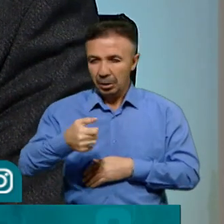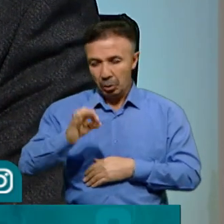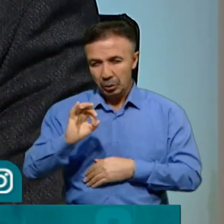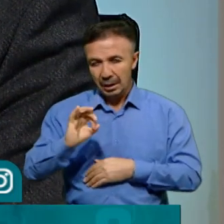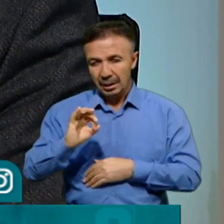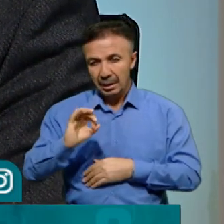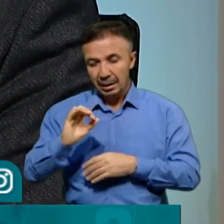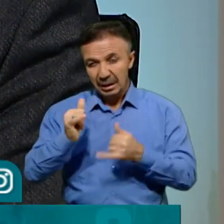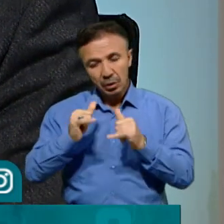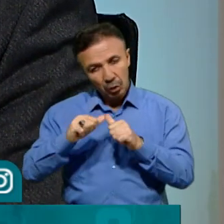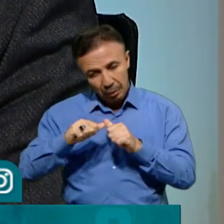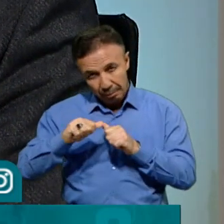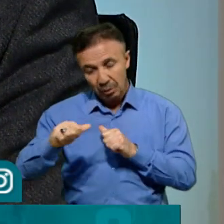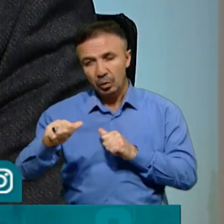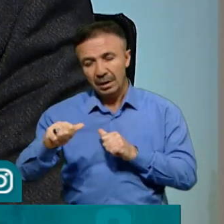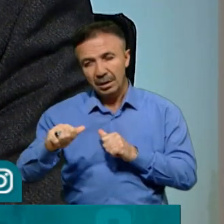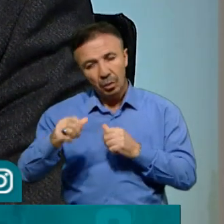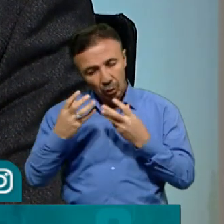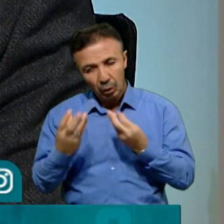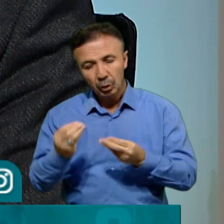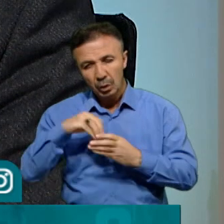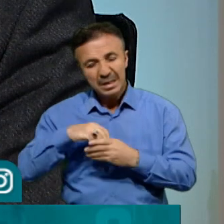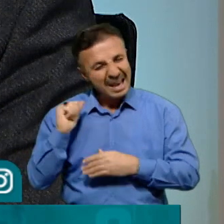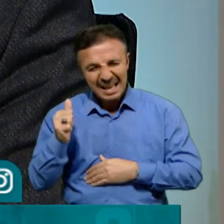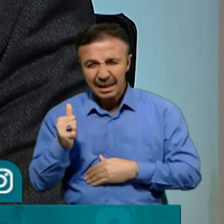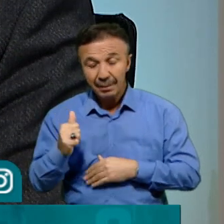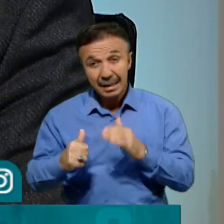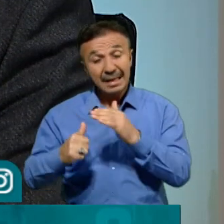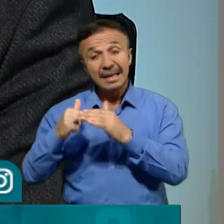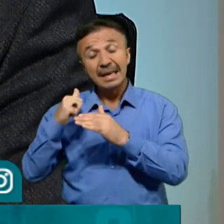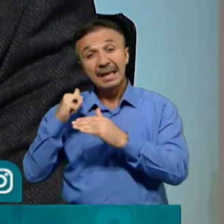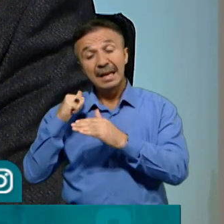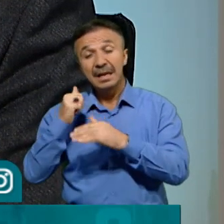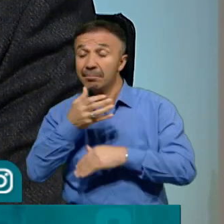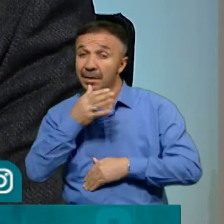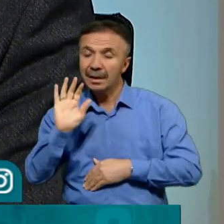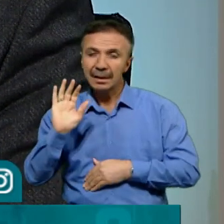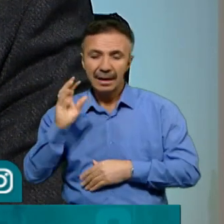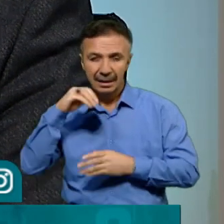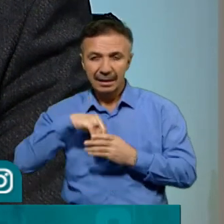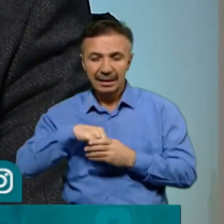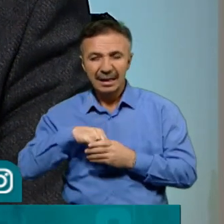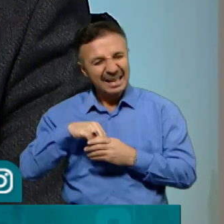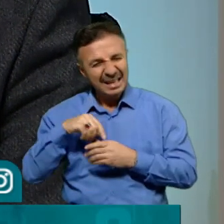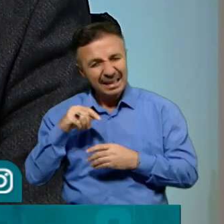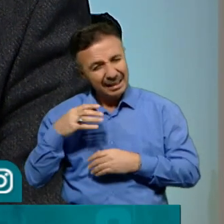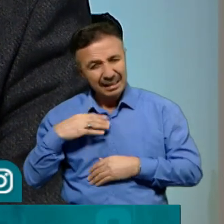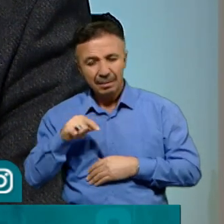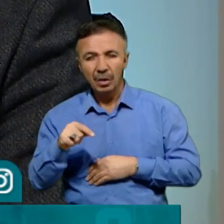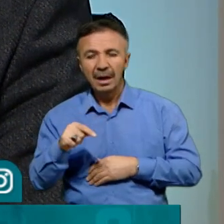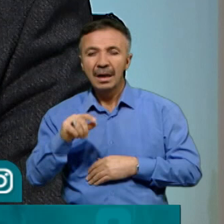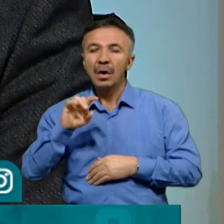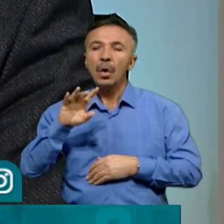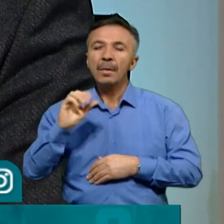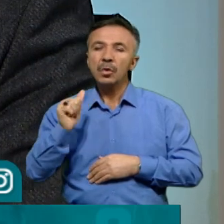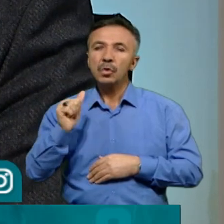kilometreyi açtıkları için ve ne zaman geri döneceklerini de bilmedikleri için isterse bu halleri 15